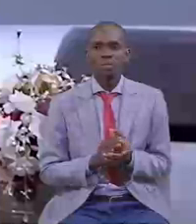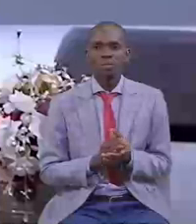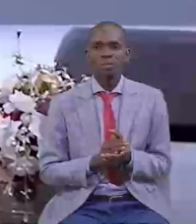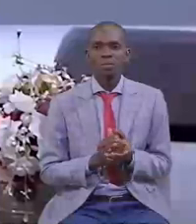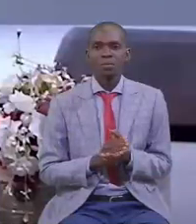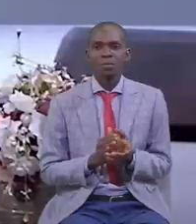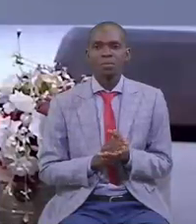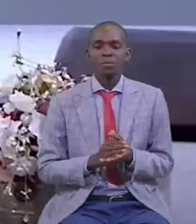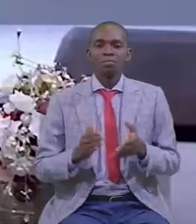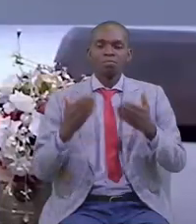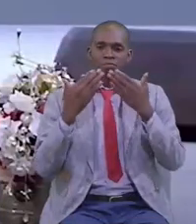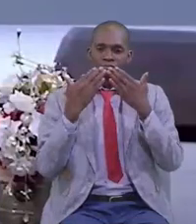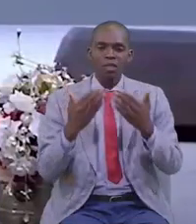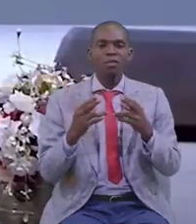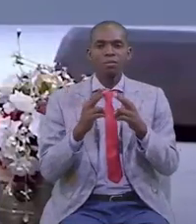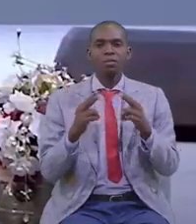Beaucoup.